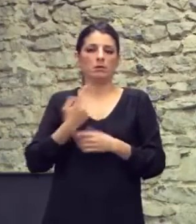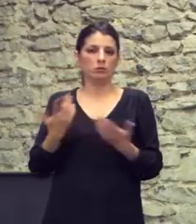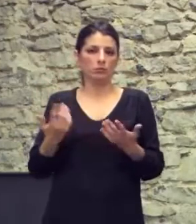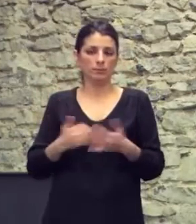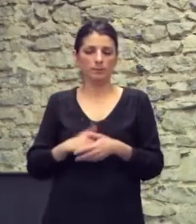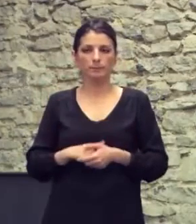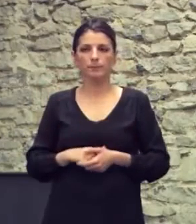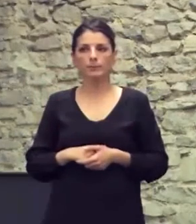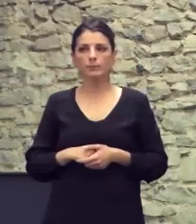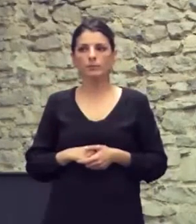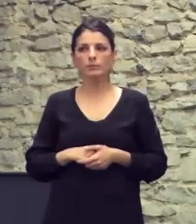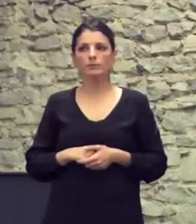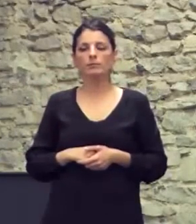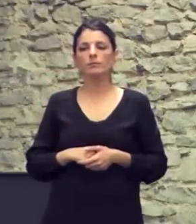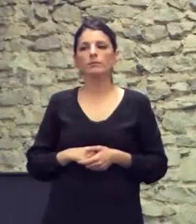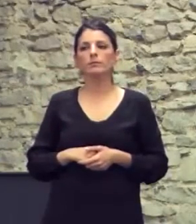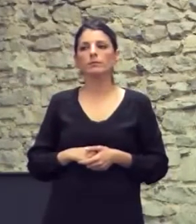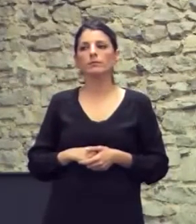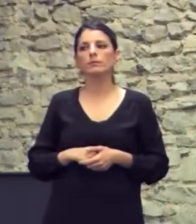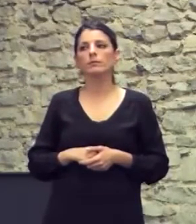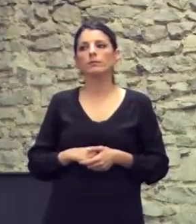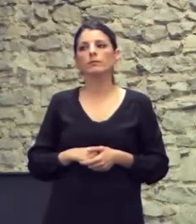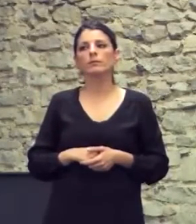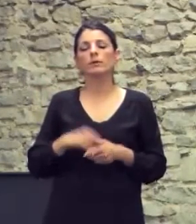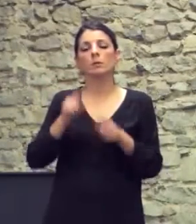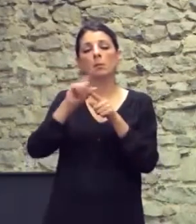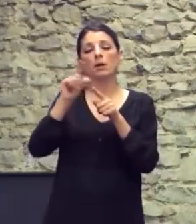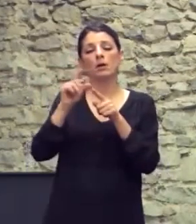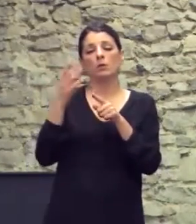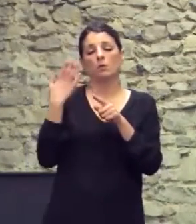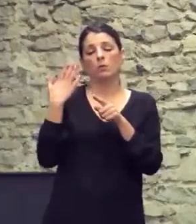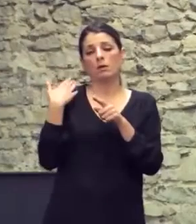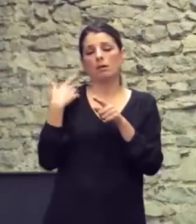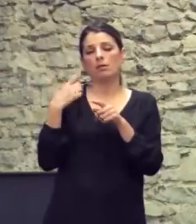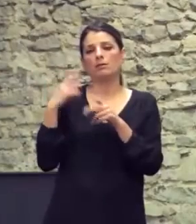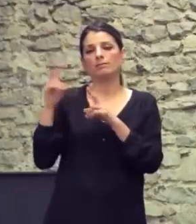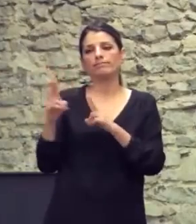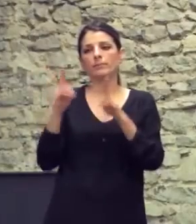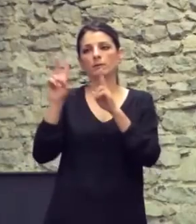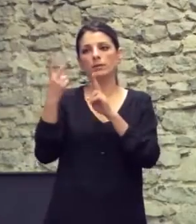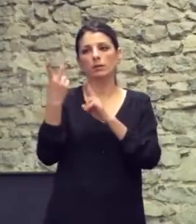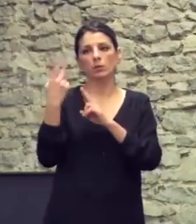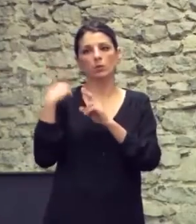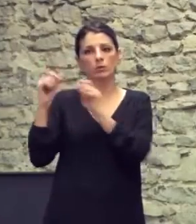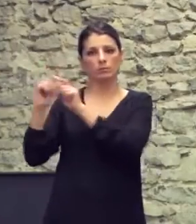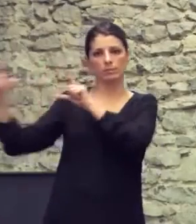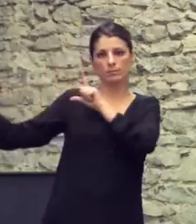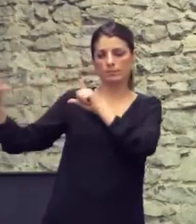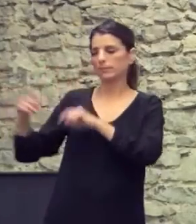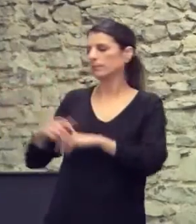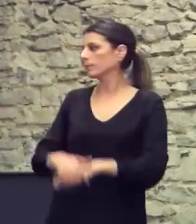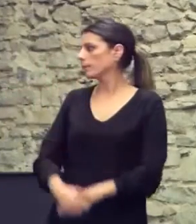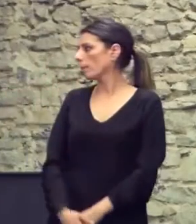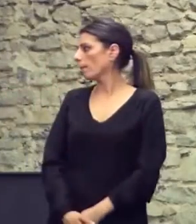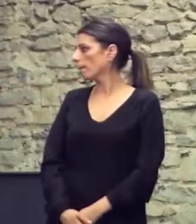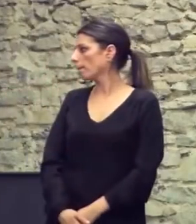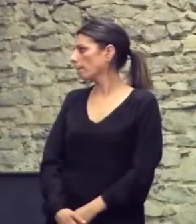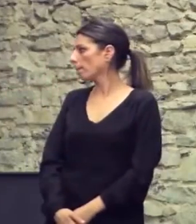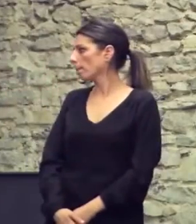Bigarren zatitxo bat ipiniko dizuet pelikula ontatik, eta nik uste dut honekin lotura desentea daukala, ber.